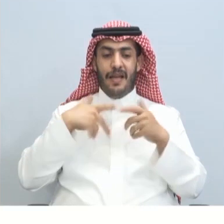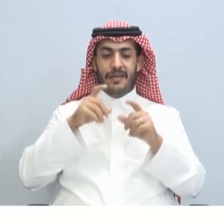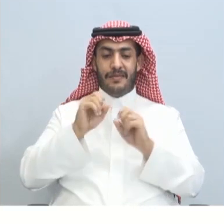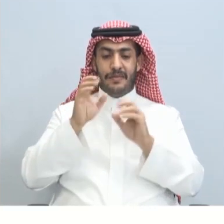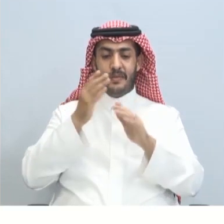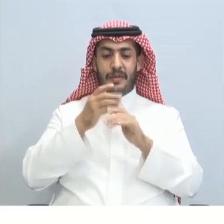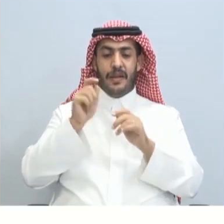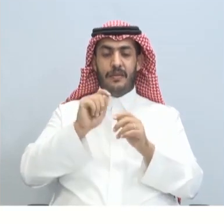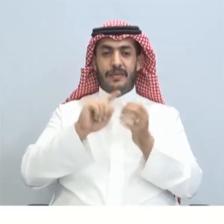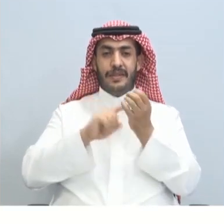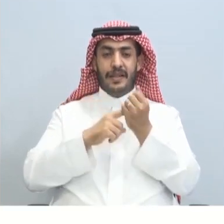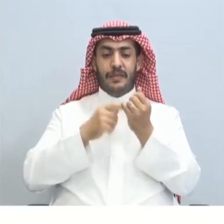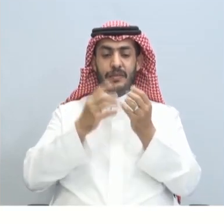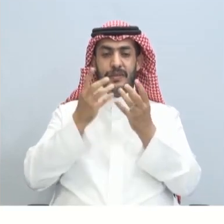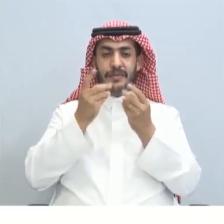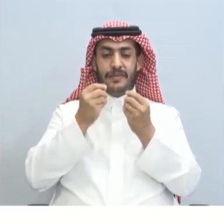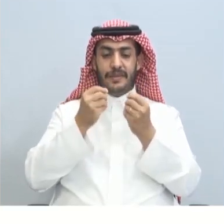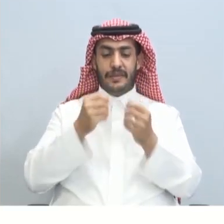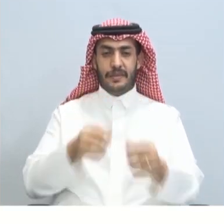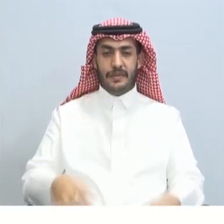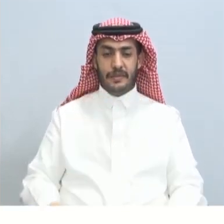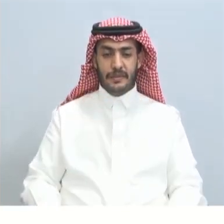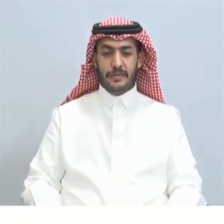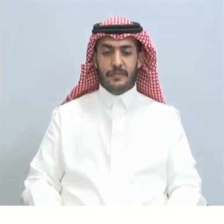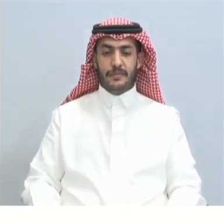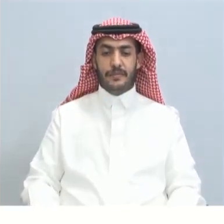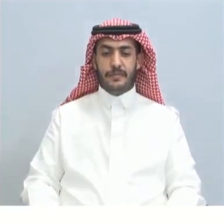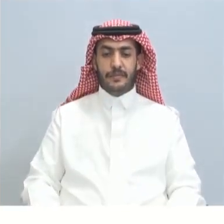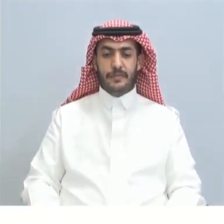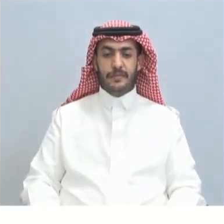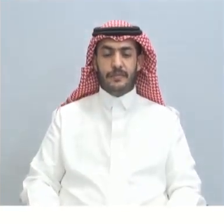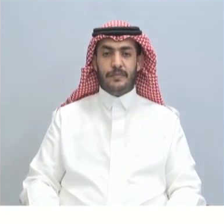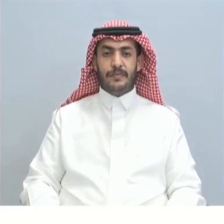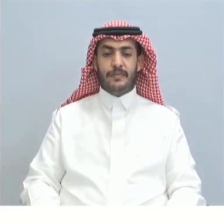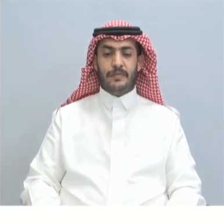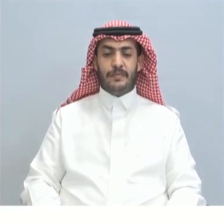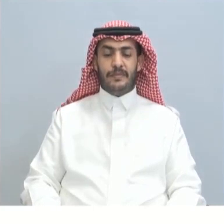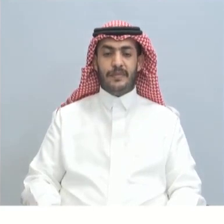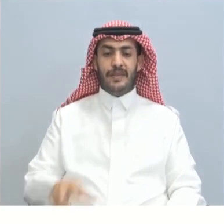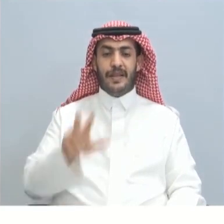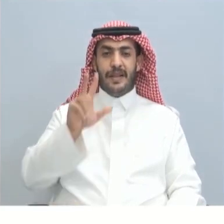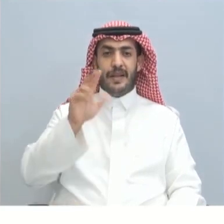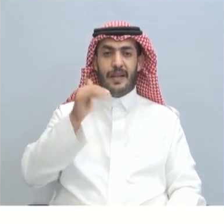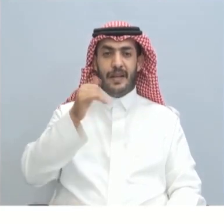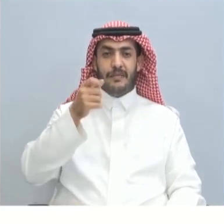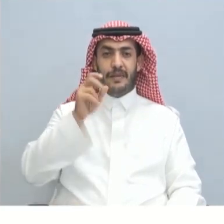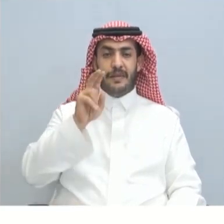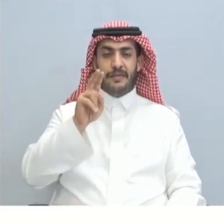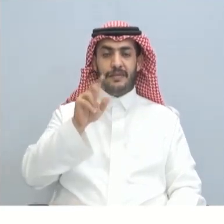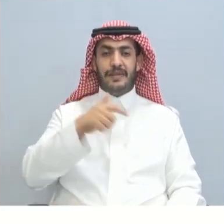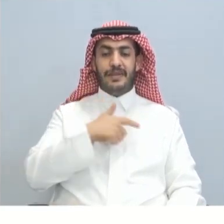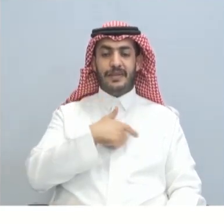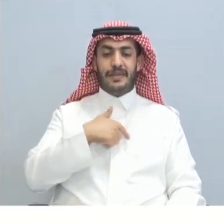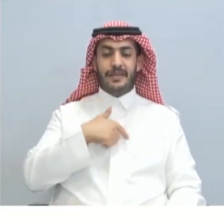الناريه واقلام الرصاص وعمليه التشحم الخامات